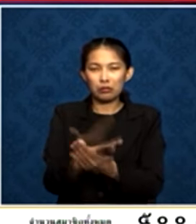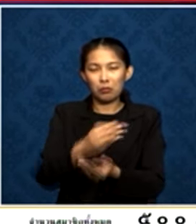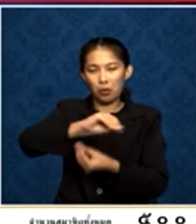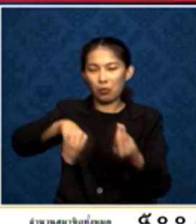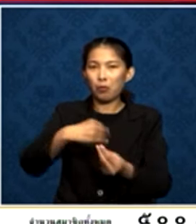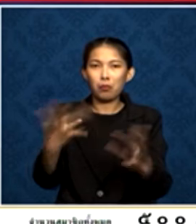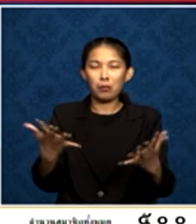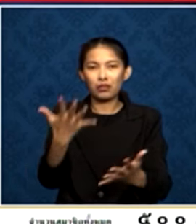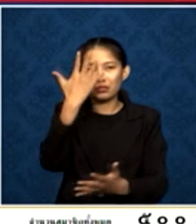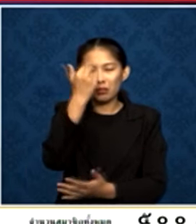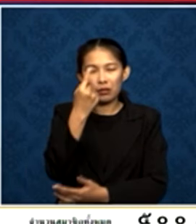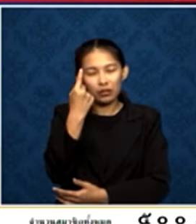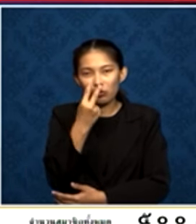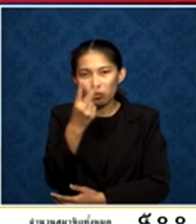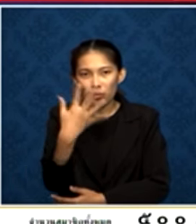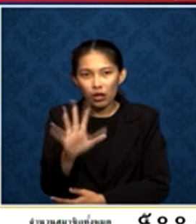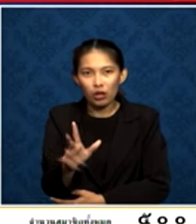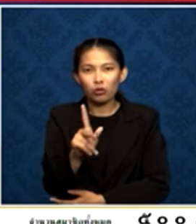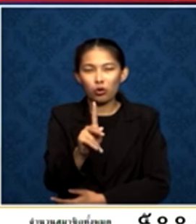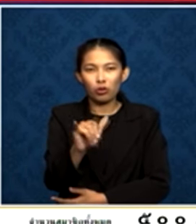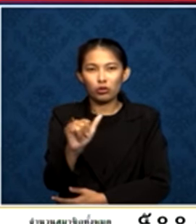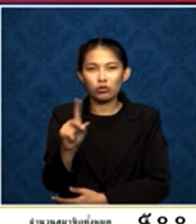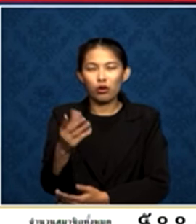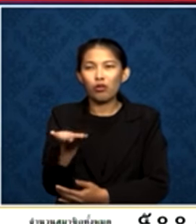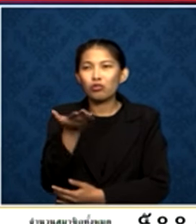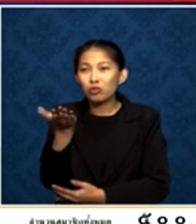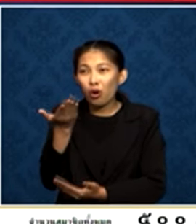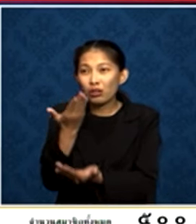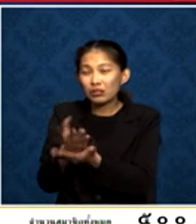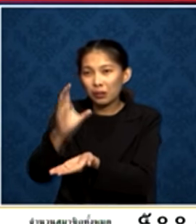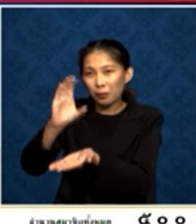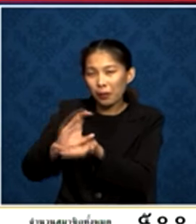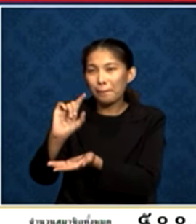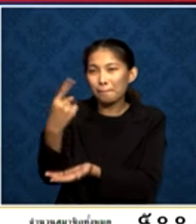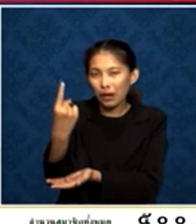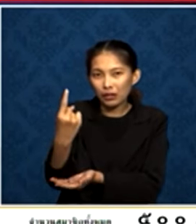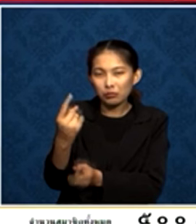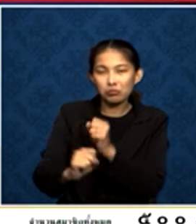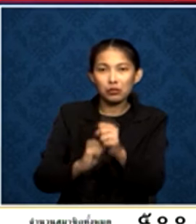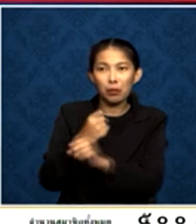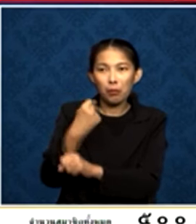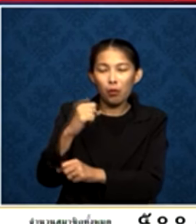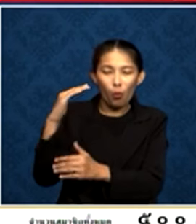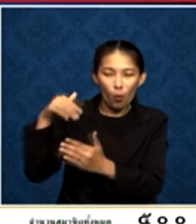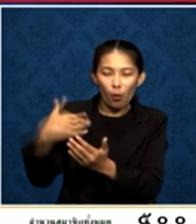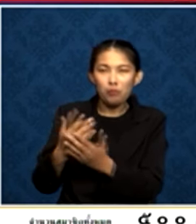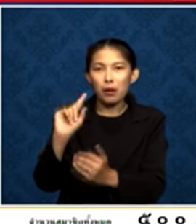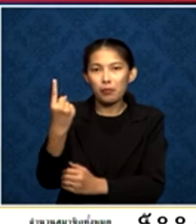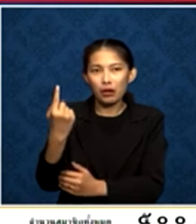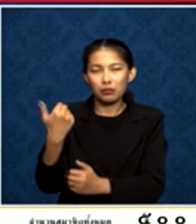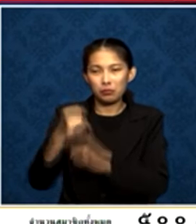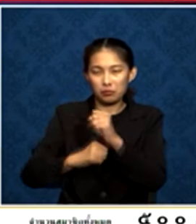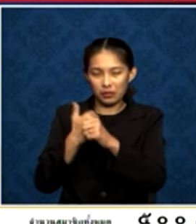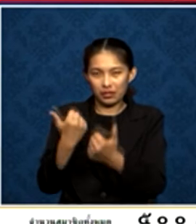่แลกใจที่เราเหนกอยอสากลบมาขอลับงประมานเป็ครั้งแรกในรอบหลายสิบปีโดยปีนี้่คำของบ